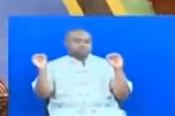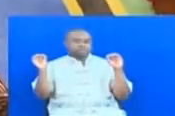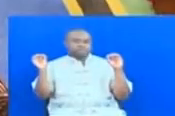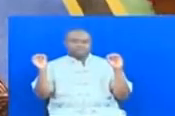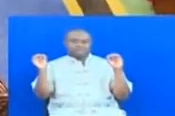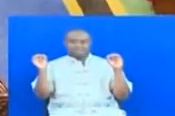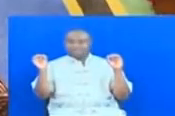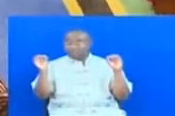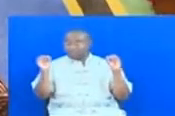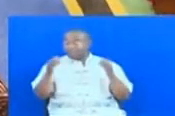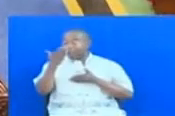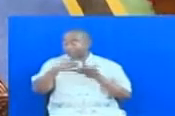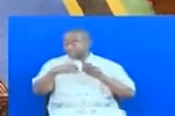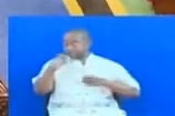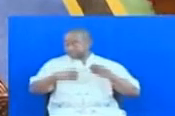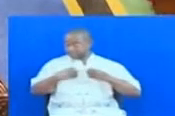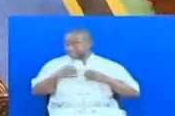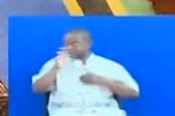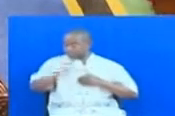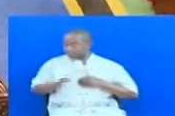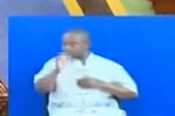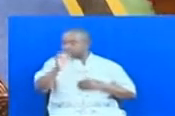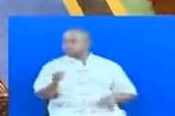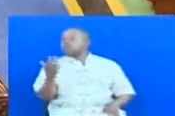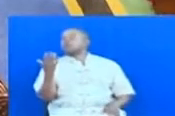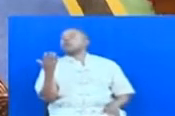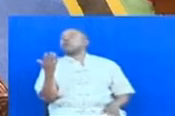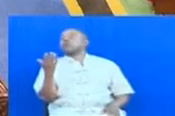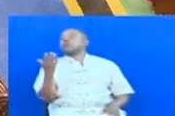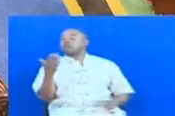Lakini zenye mashaka tumebakisha 5% peke yake.